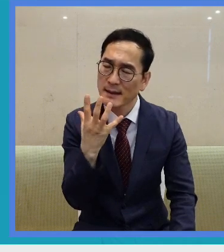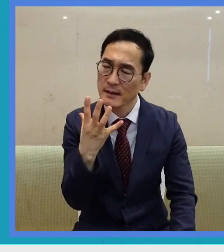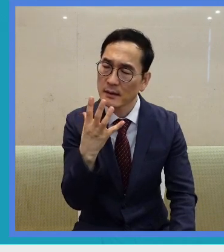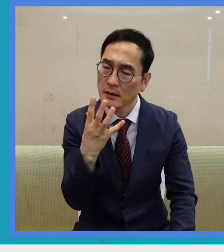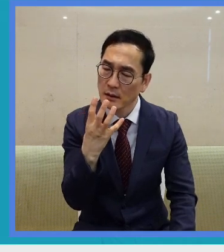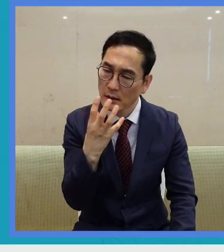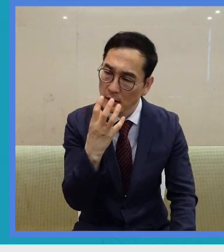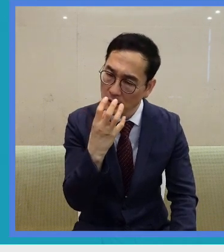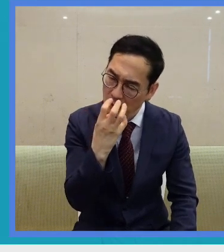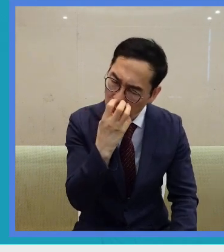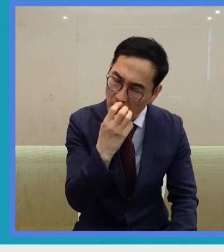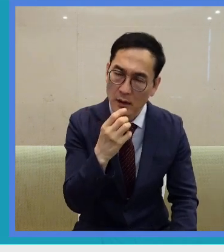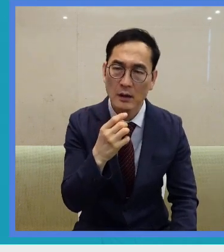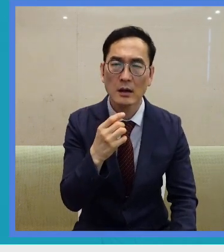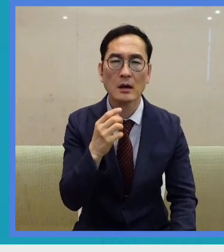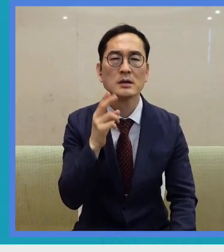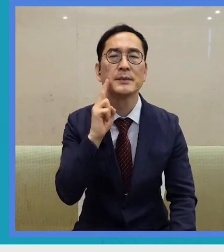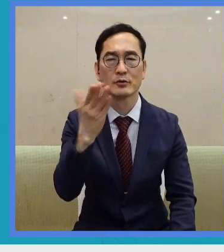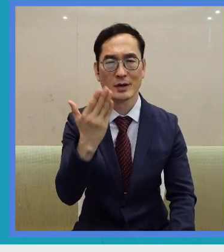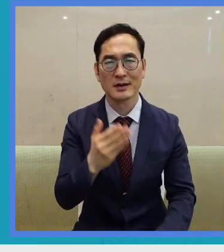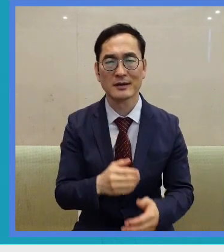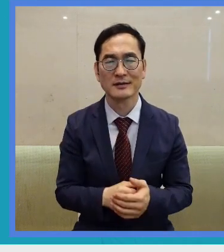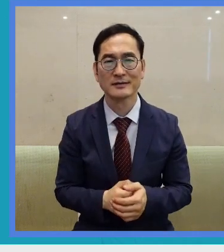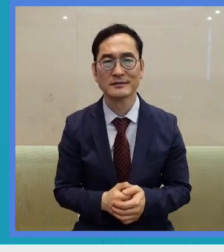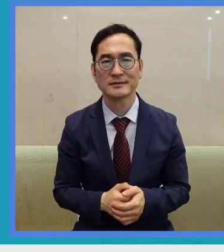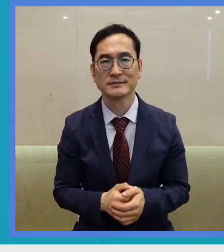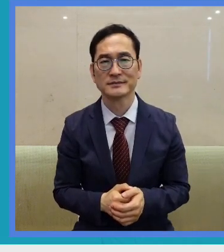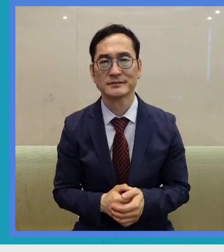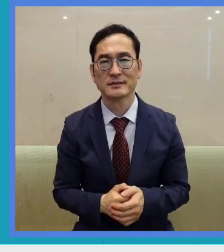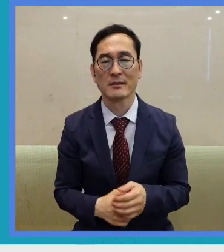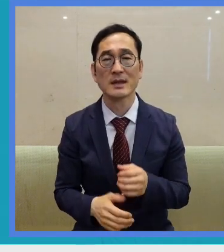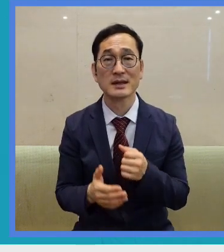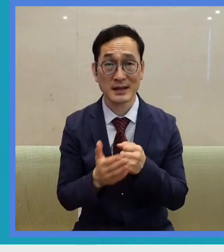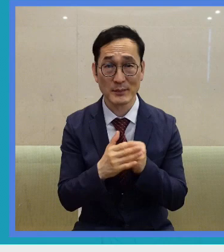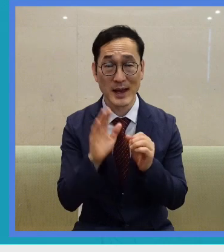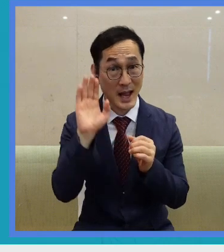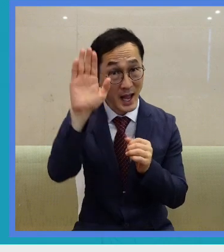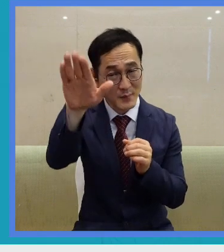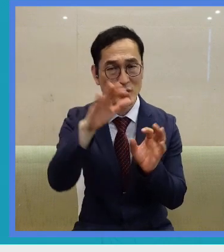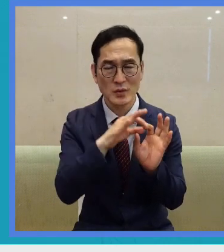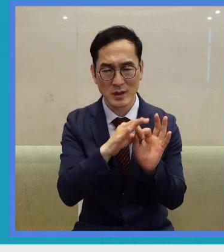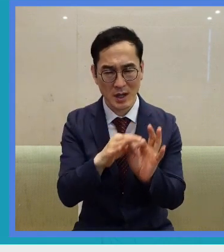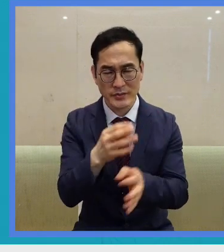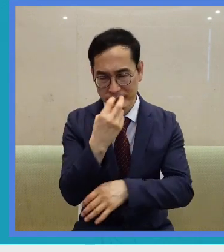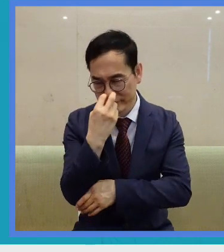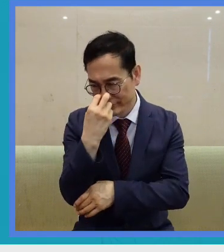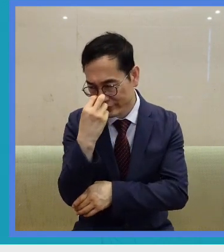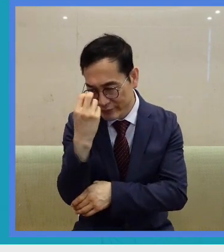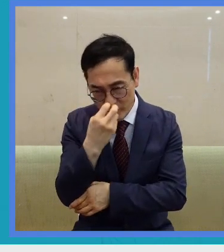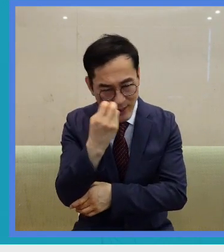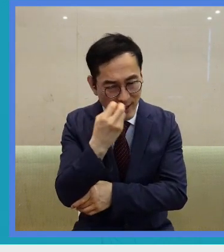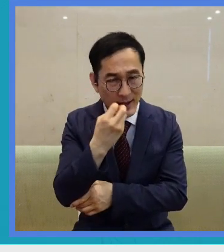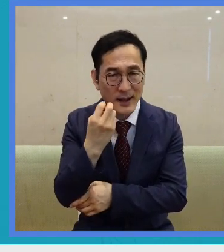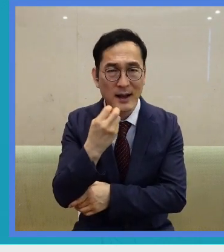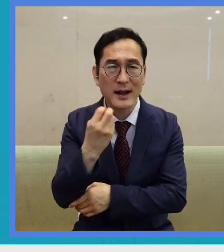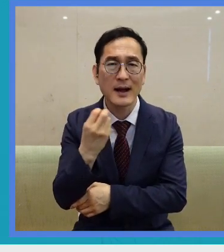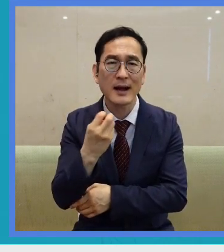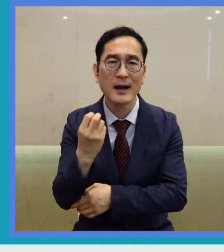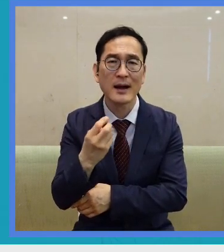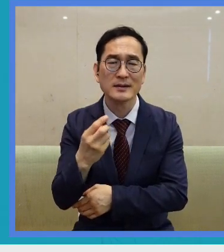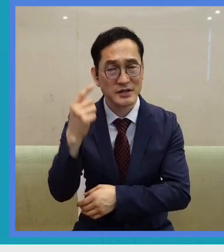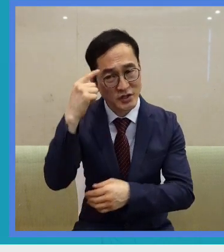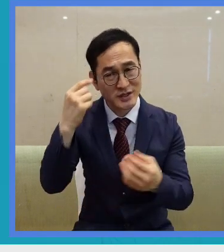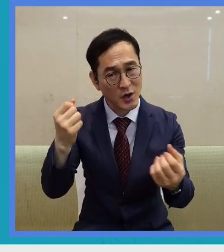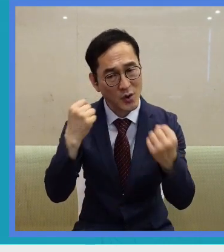그래서 우리가 지금 이 상태로만 볼 게 아니라 계속적인 모니터링 그리고 계속적인 추적 조사, 팔로우업이